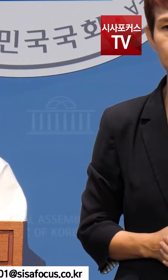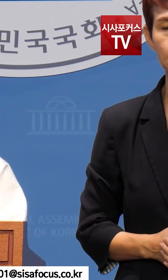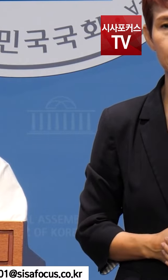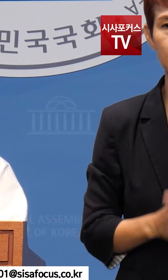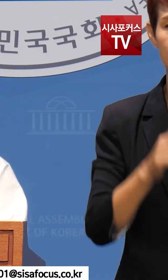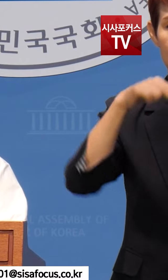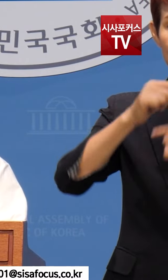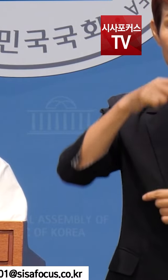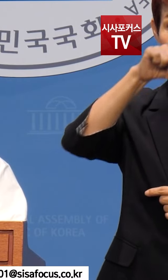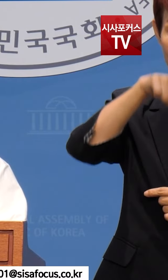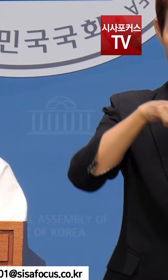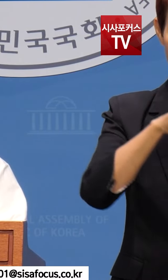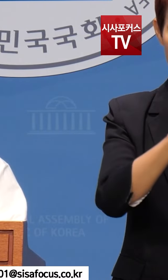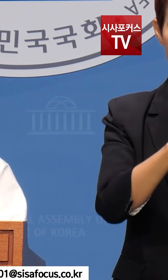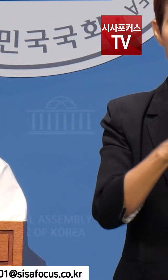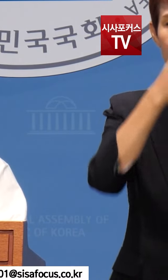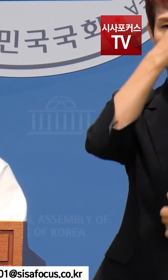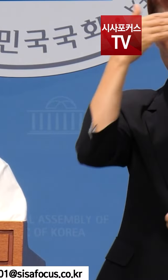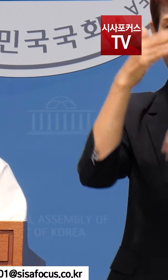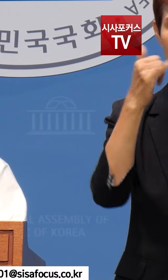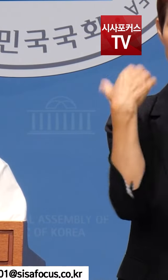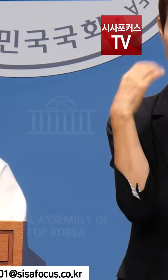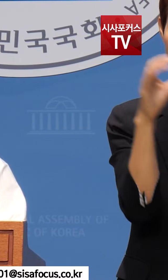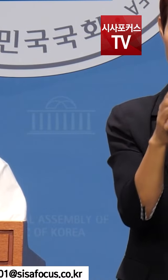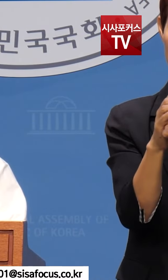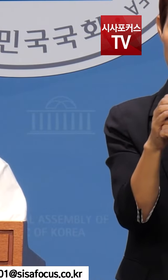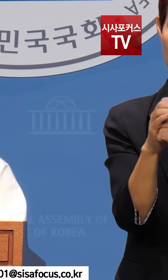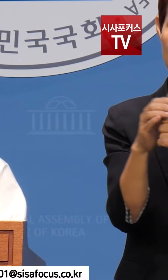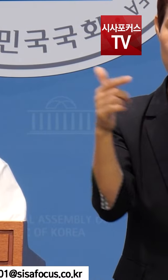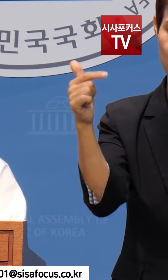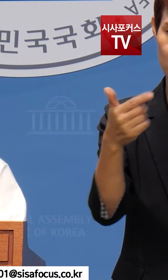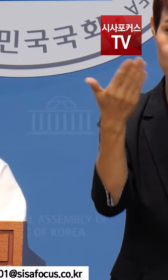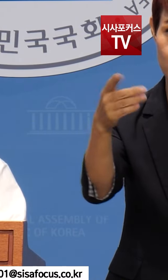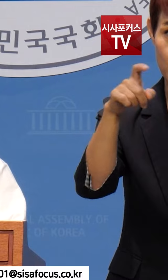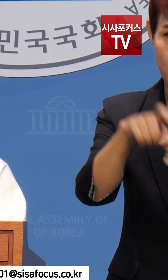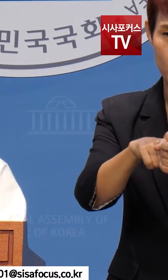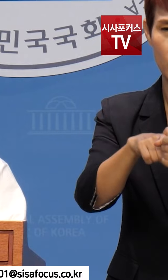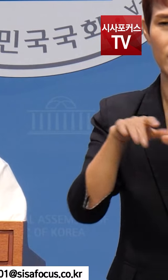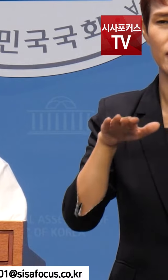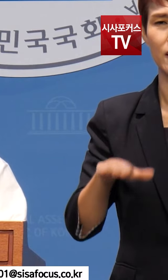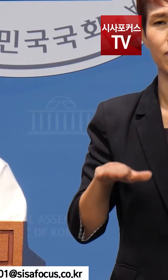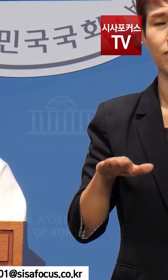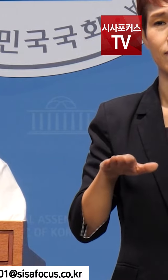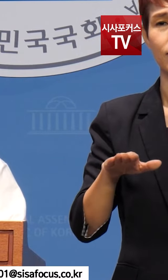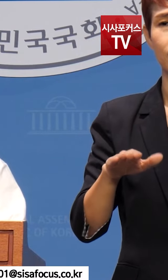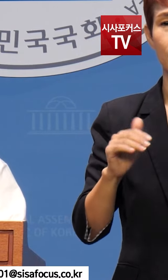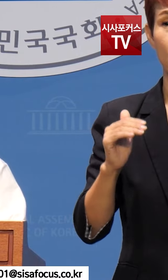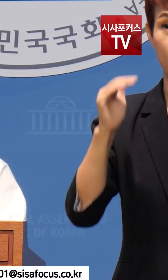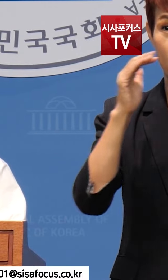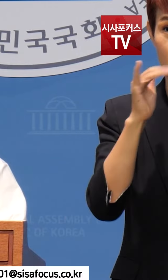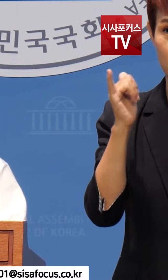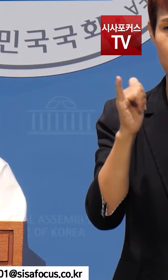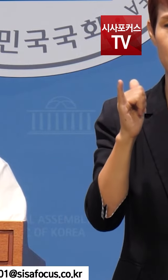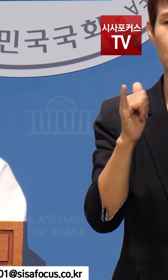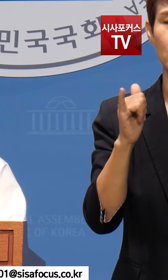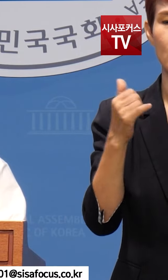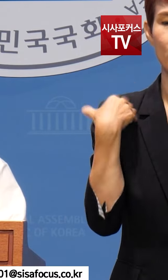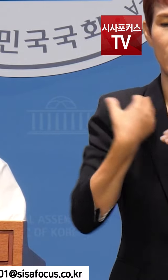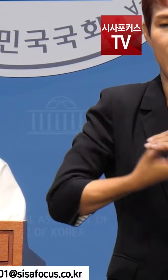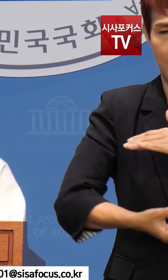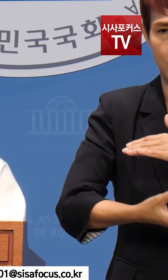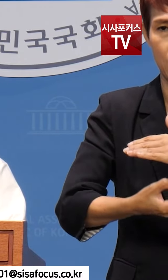이준석 의원은 젊은 세대의 부담을 줄이기 위해서 기존 세대에게 적용되는 부가식 구연금과